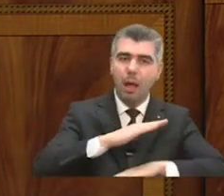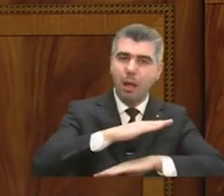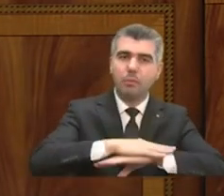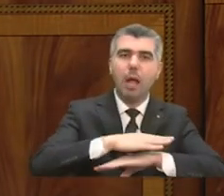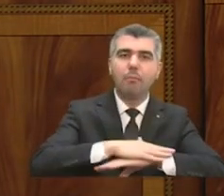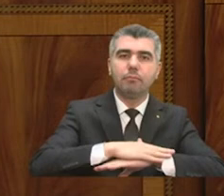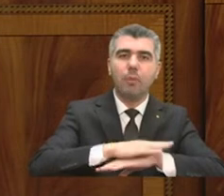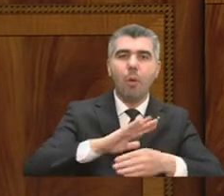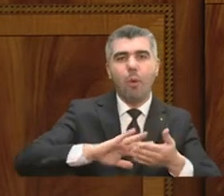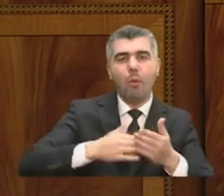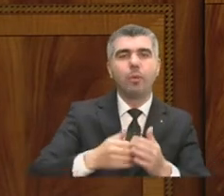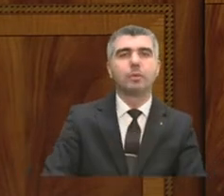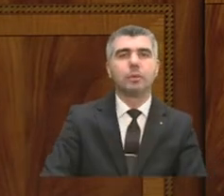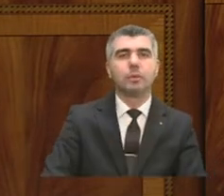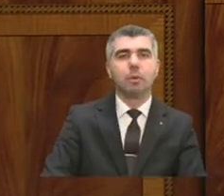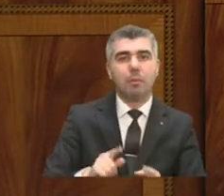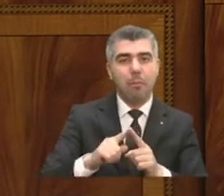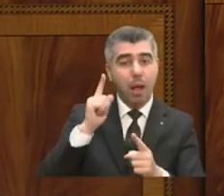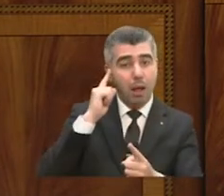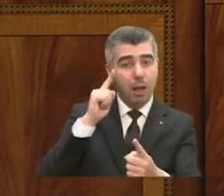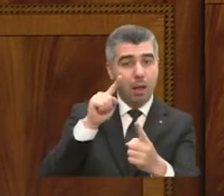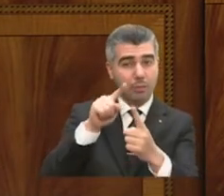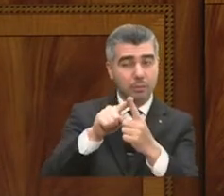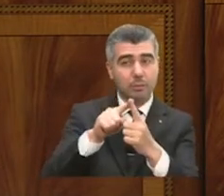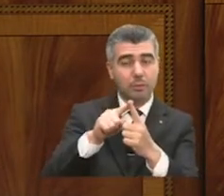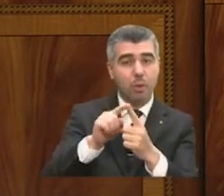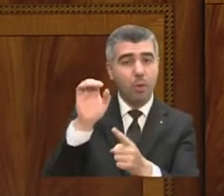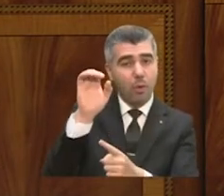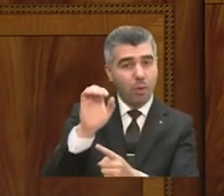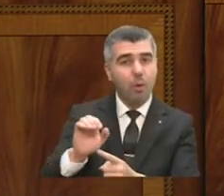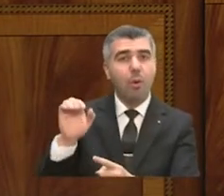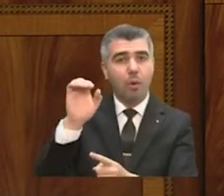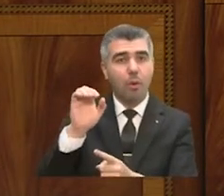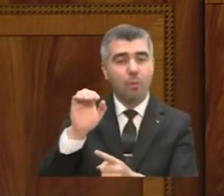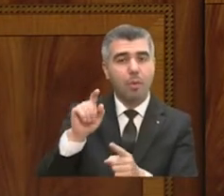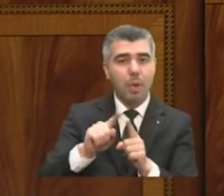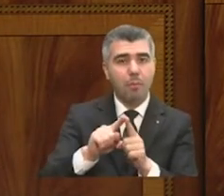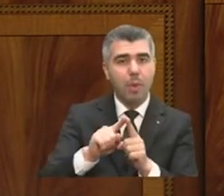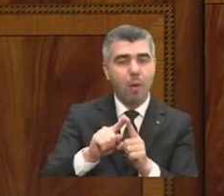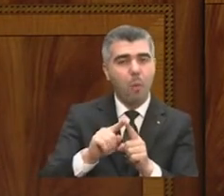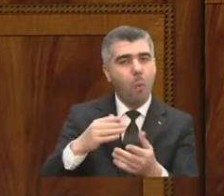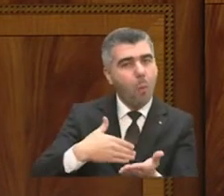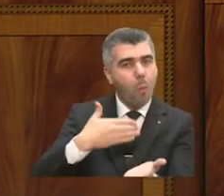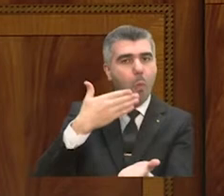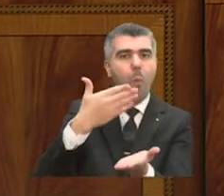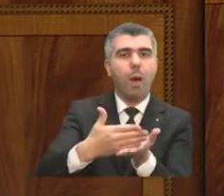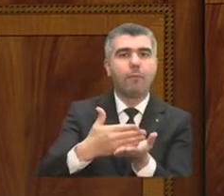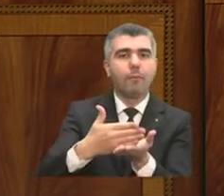a toujours vécu sur les principes et les valeurs des droits,